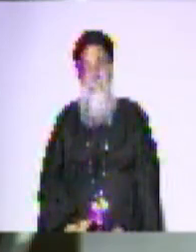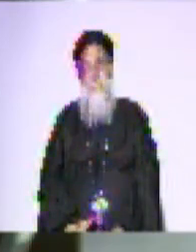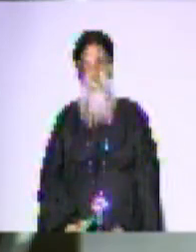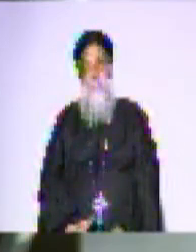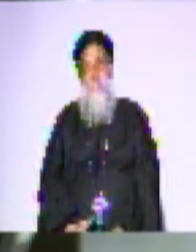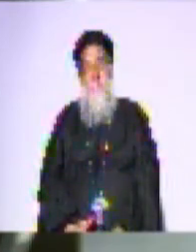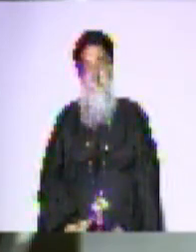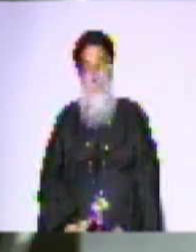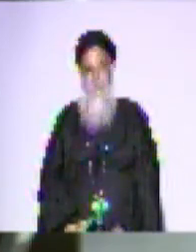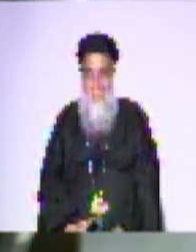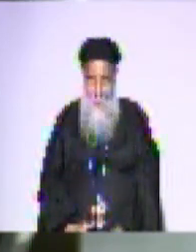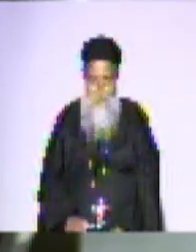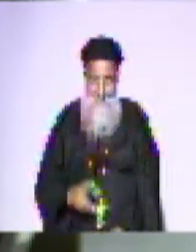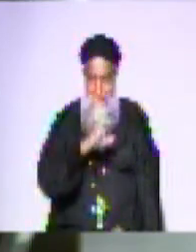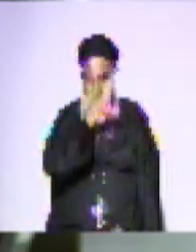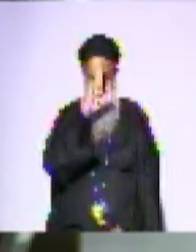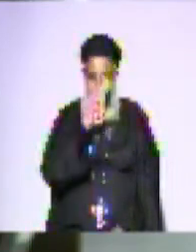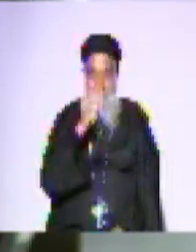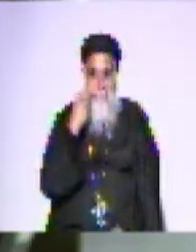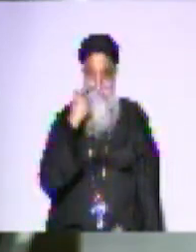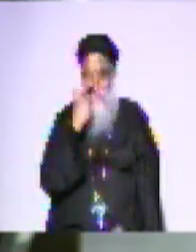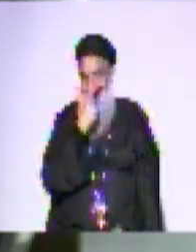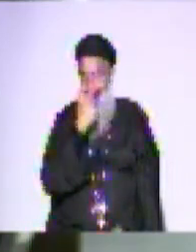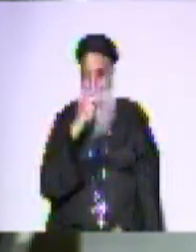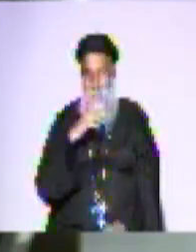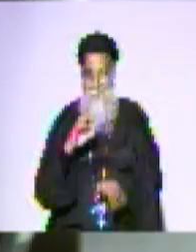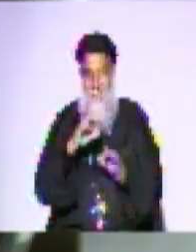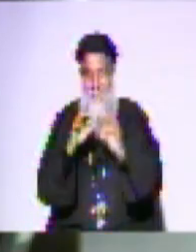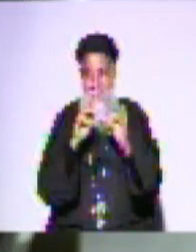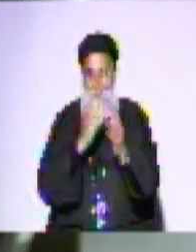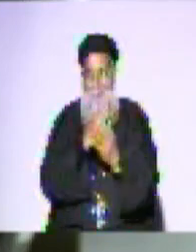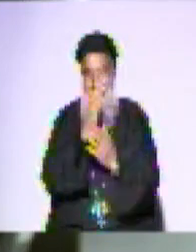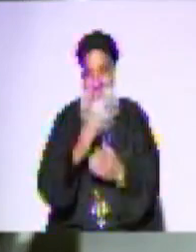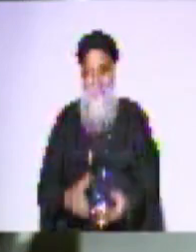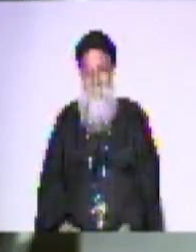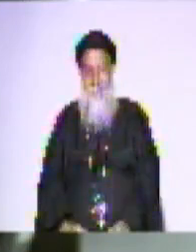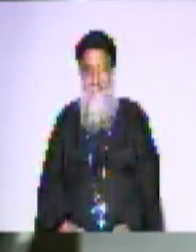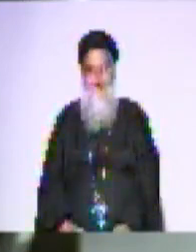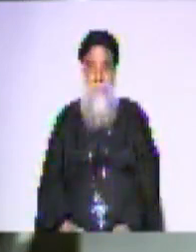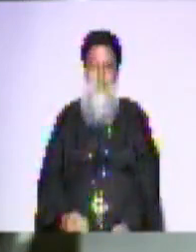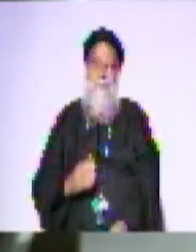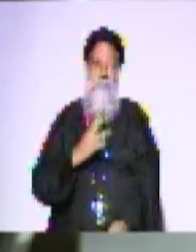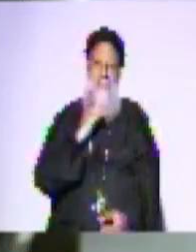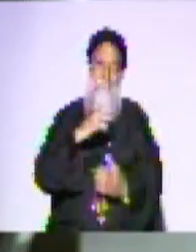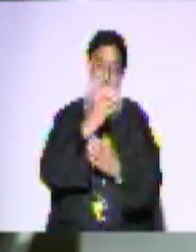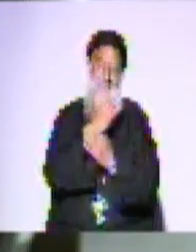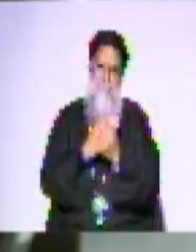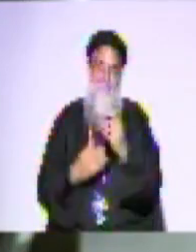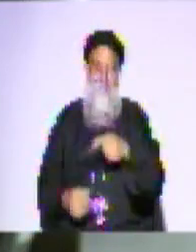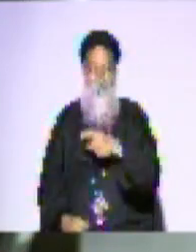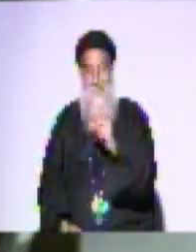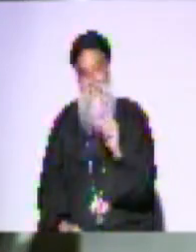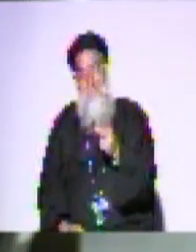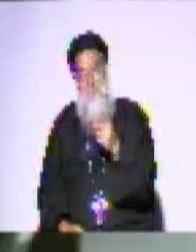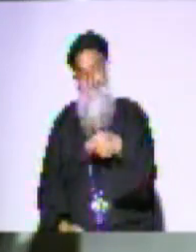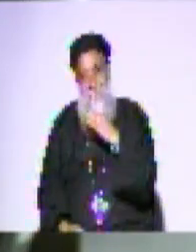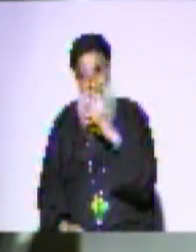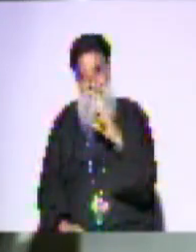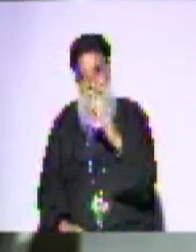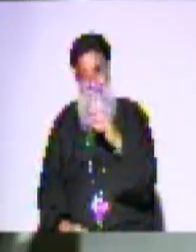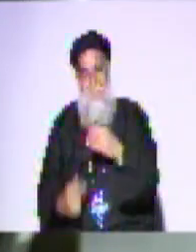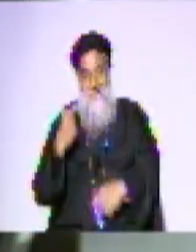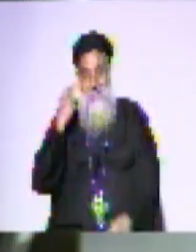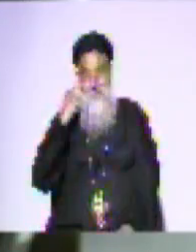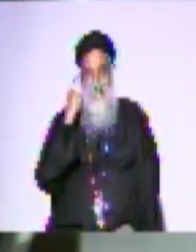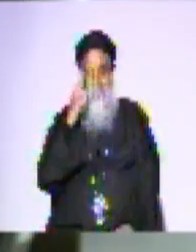لو هنشرحه بقى بتفاصيله حلقات. هناخد الحلقة وحلقات أخرى يعني. لكن هو